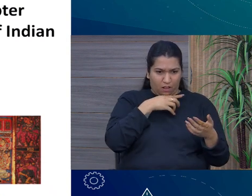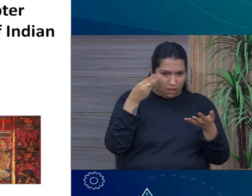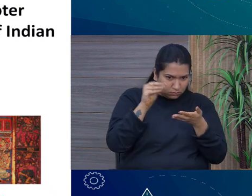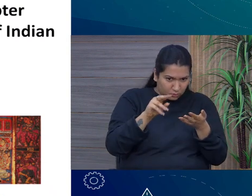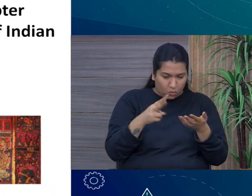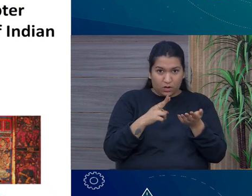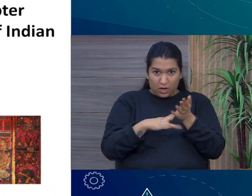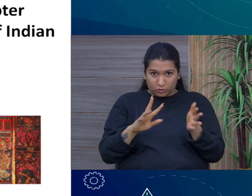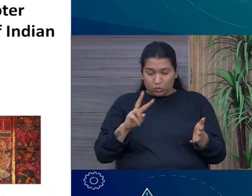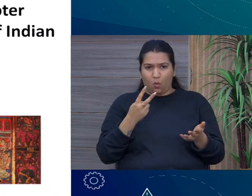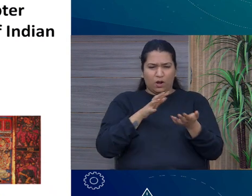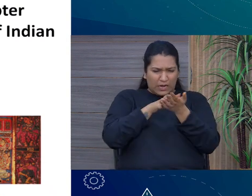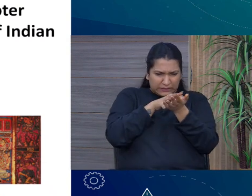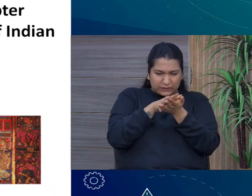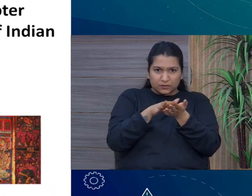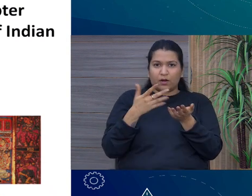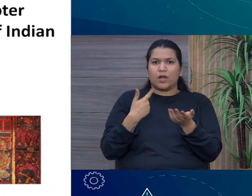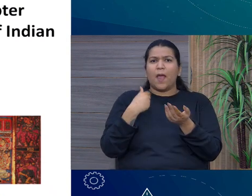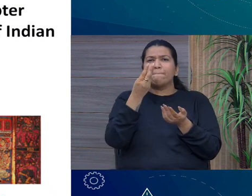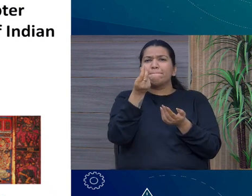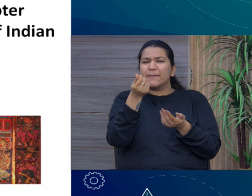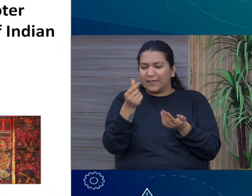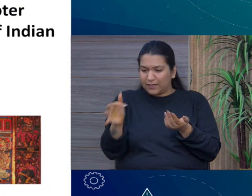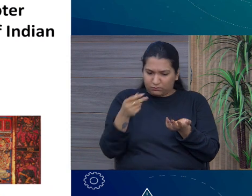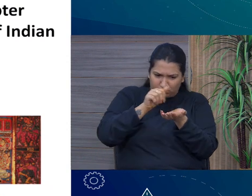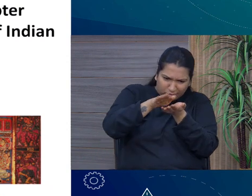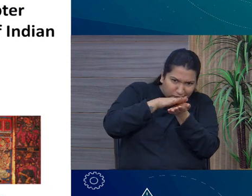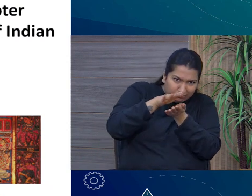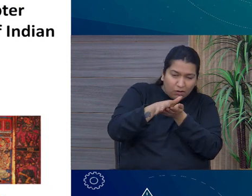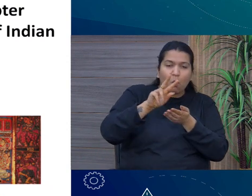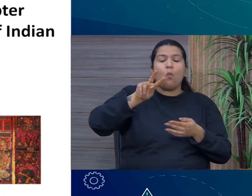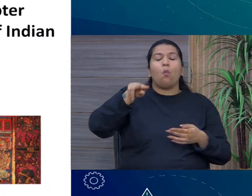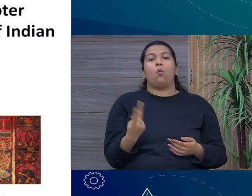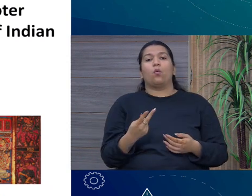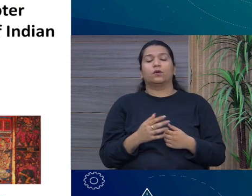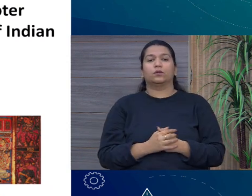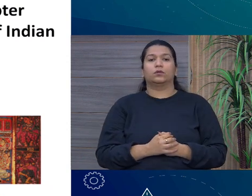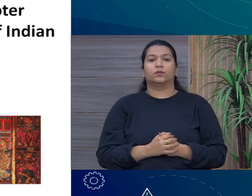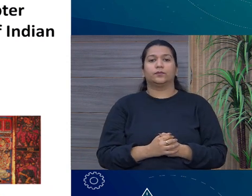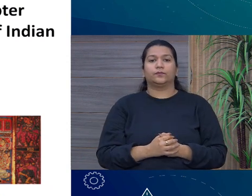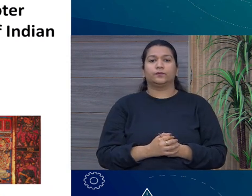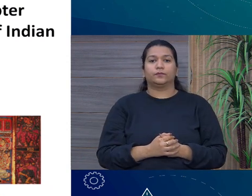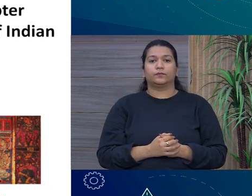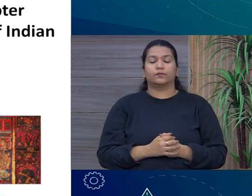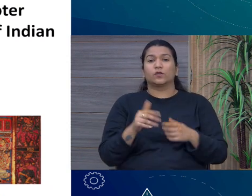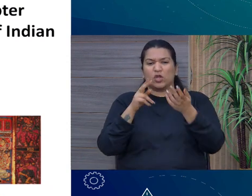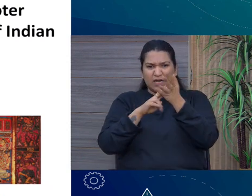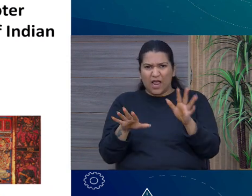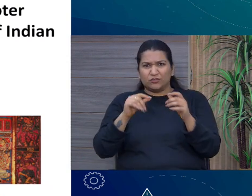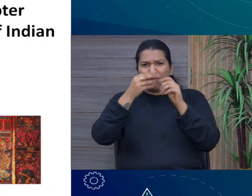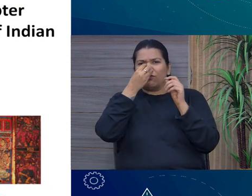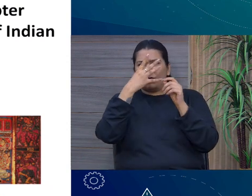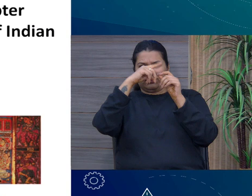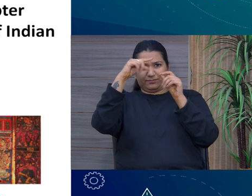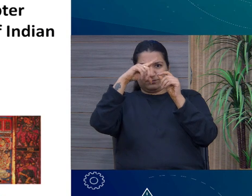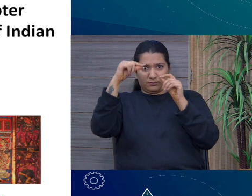लाइक हमने कोई टेक्सचर देने के लिए सैंड यूज़ करा है, कोई कह सकते हैं कि कोई नेचुरल लीव्स का उपयोग